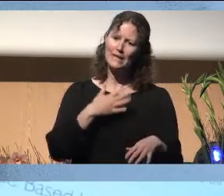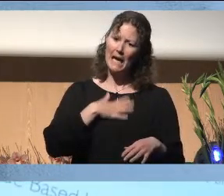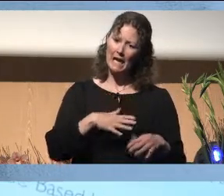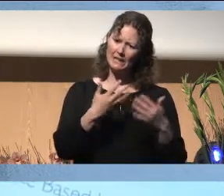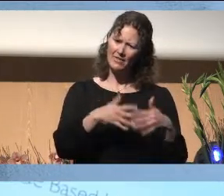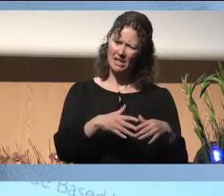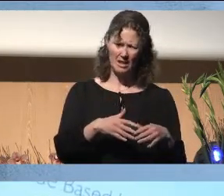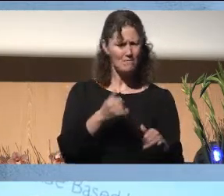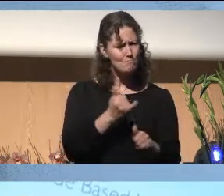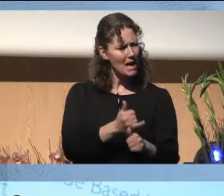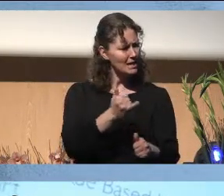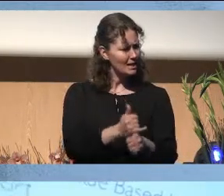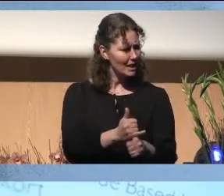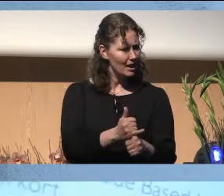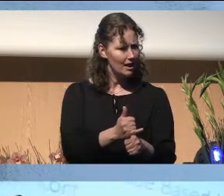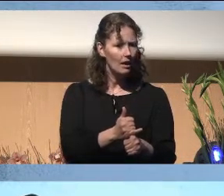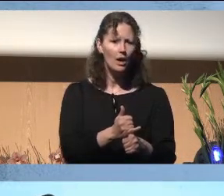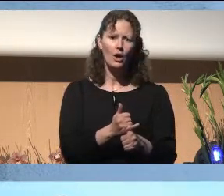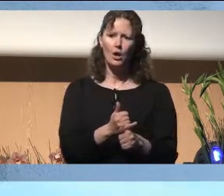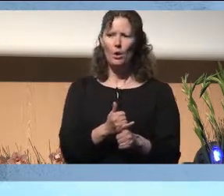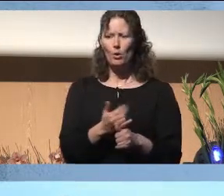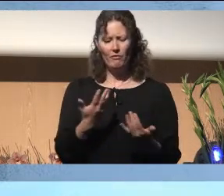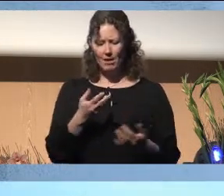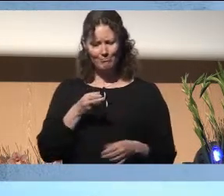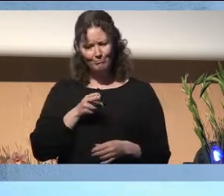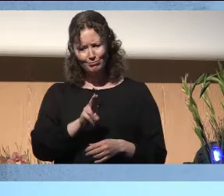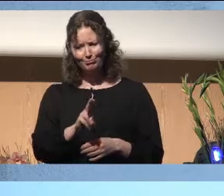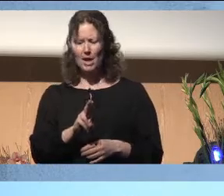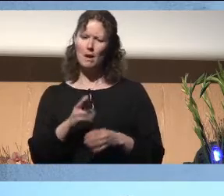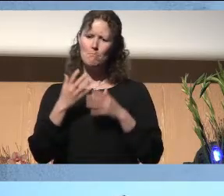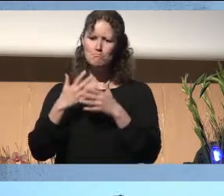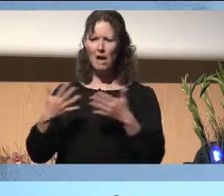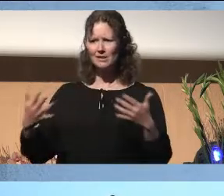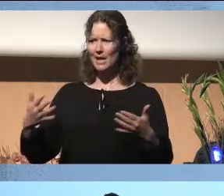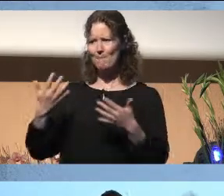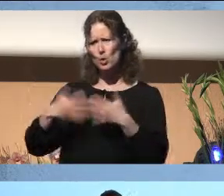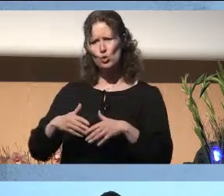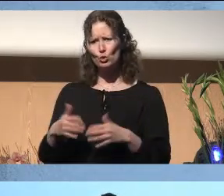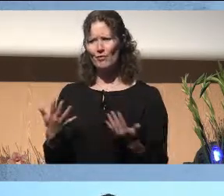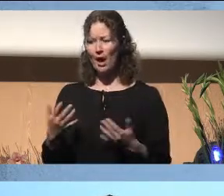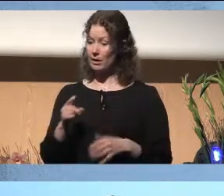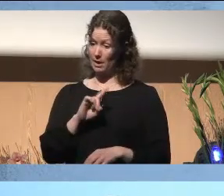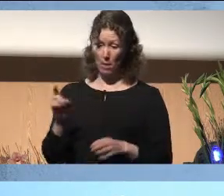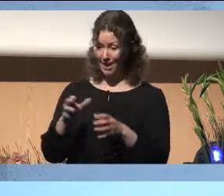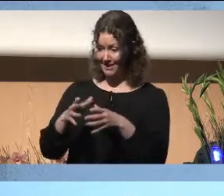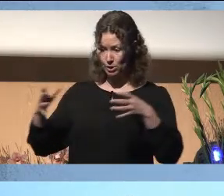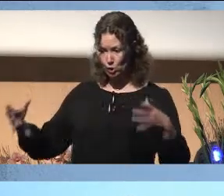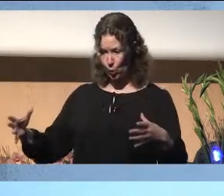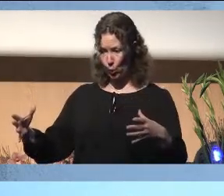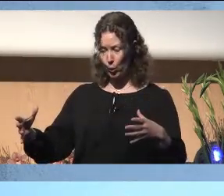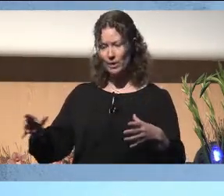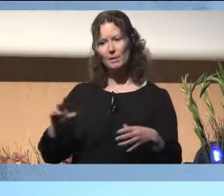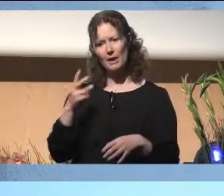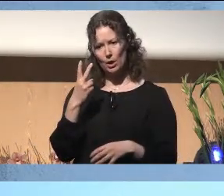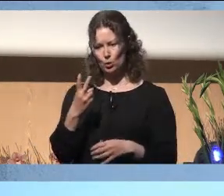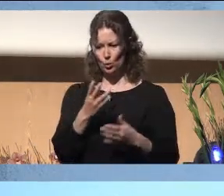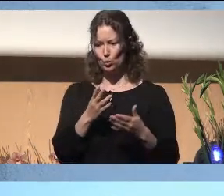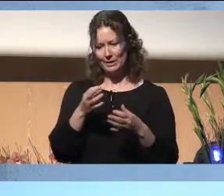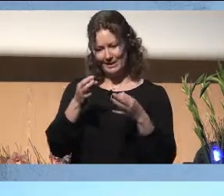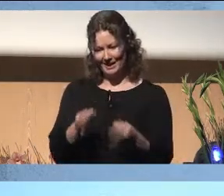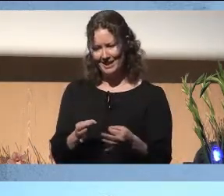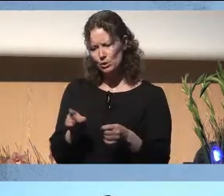lite märkligt. Så vad kännetecknar massproduktionen? För det är inte bara att man är stor, utan det är 2 saker som